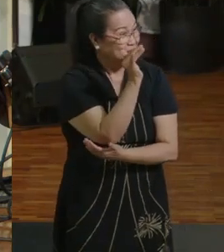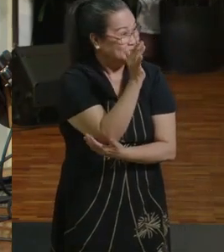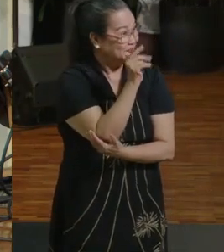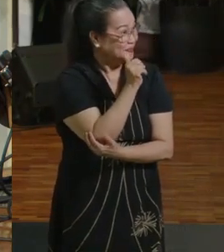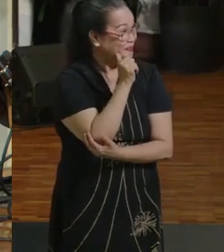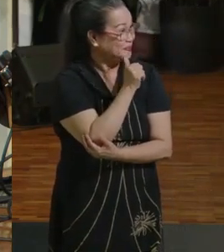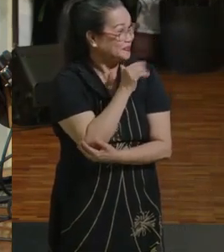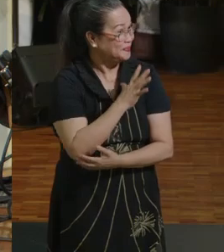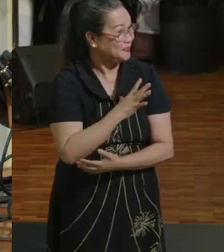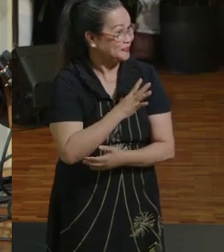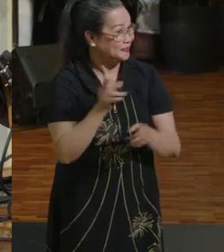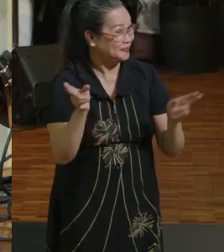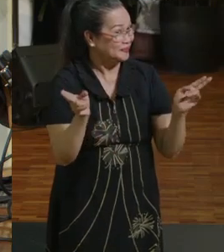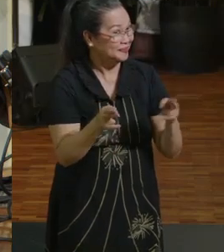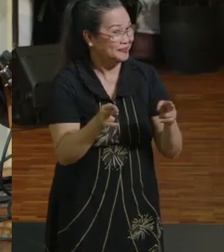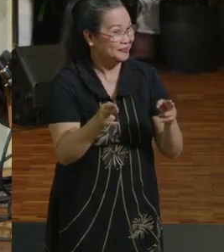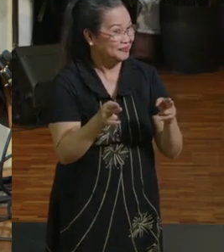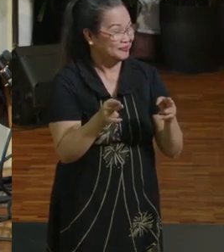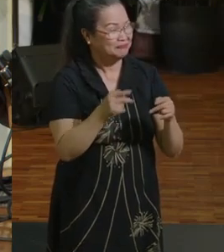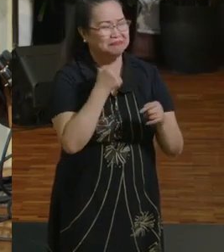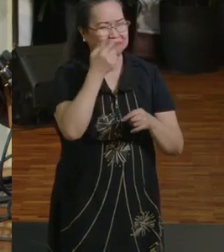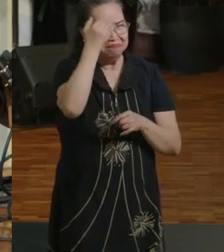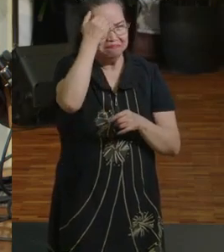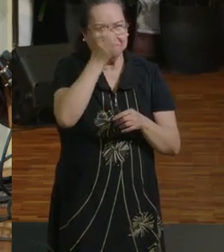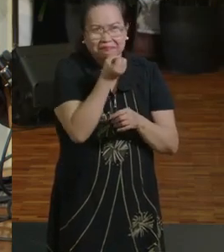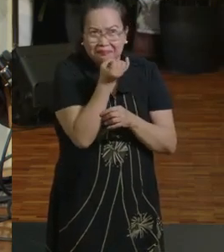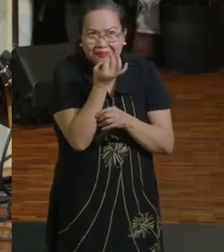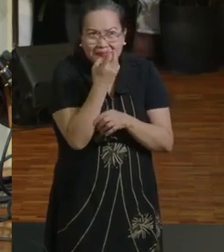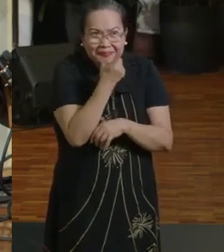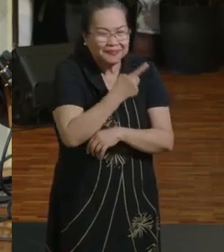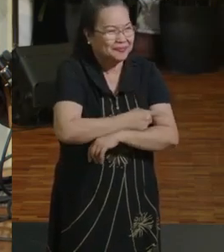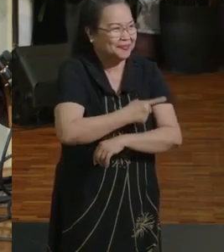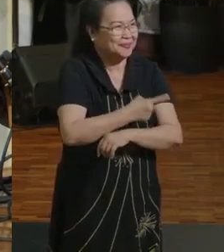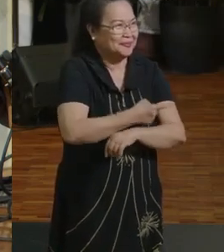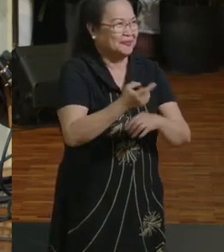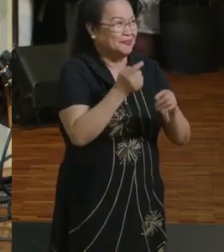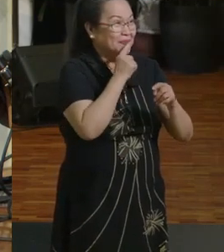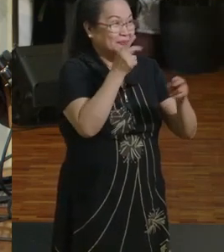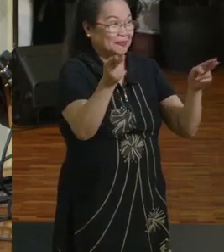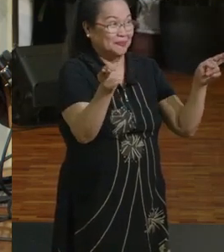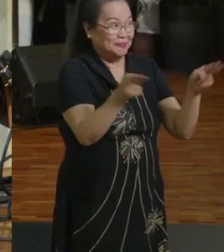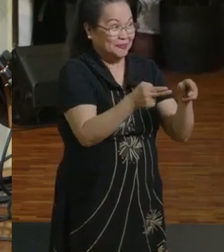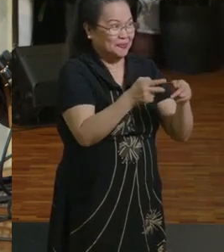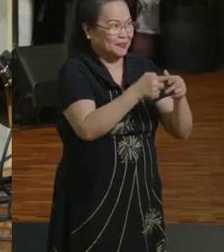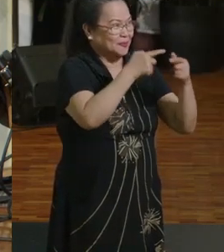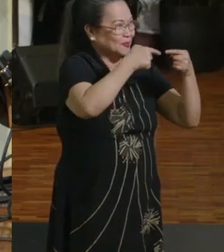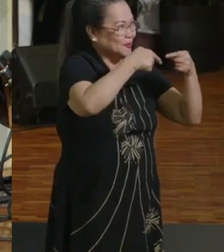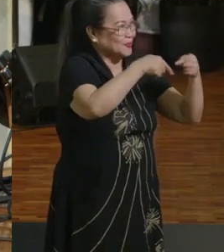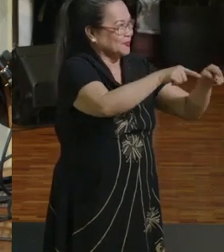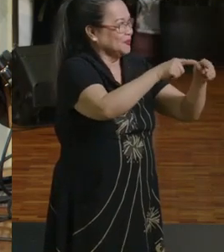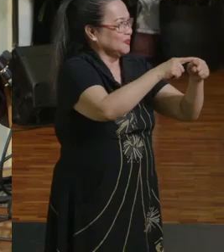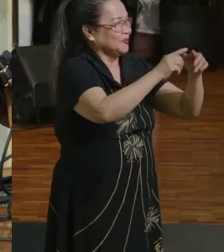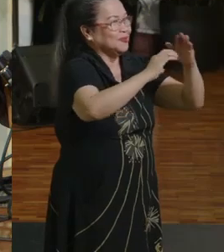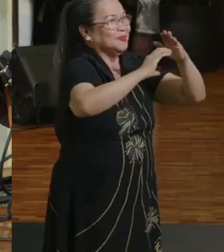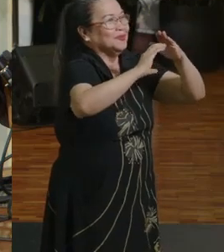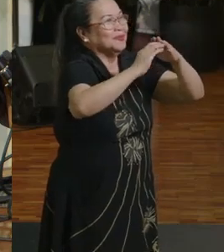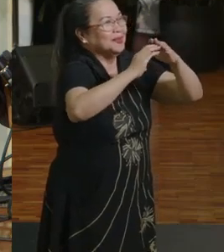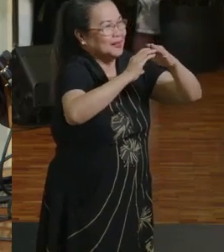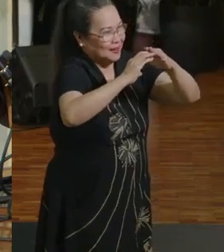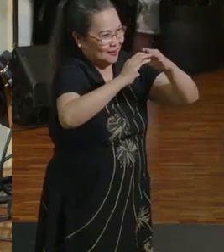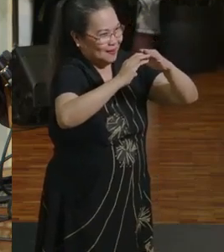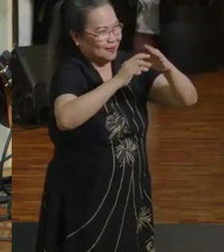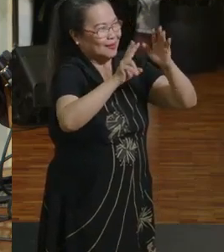afterward. Di natin alam kung gaano ka-soon, pero soon afterward, he went on through cities